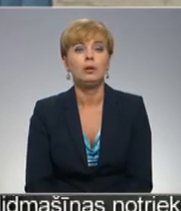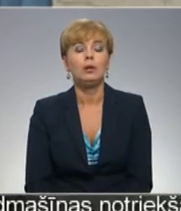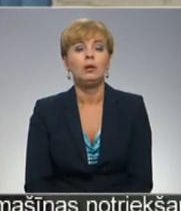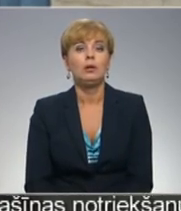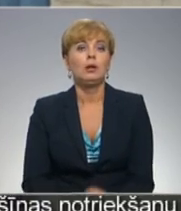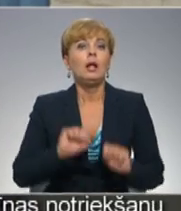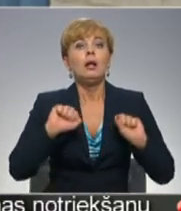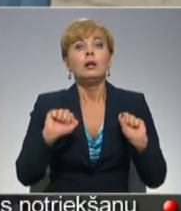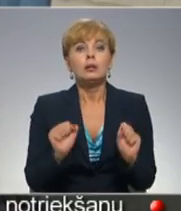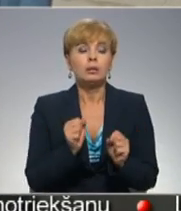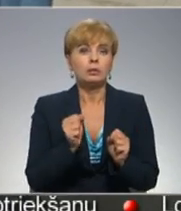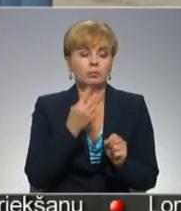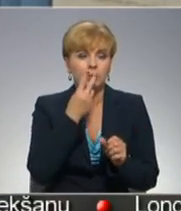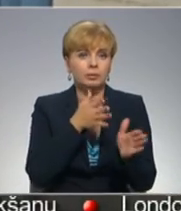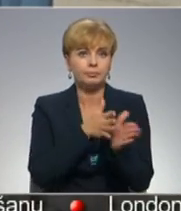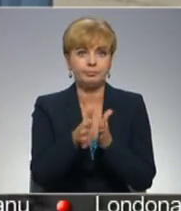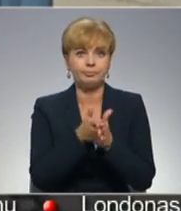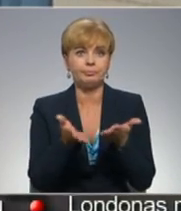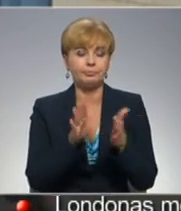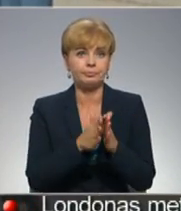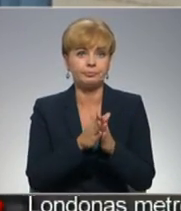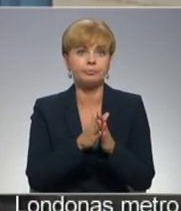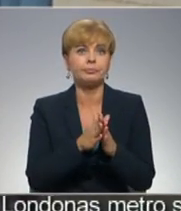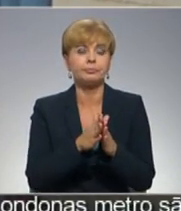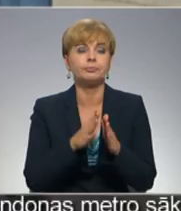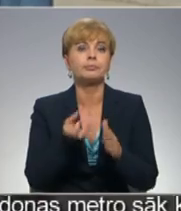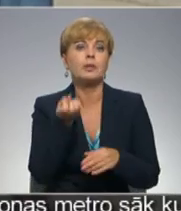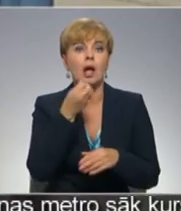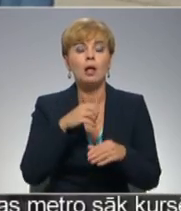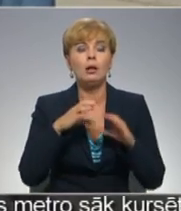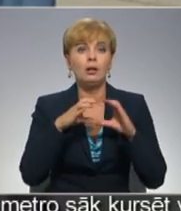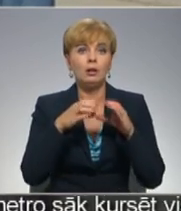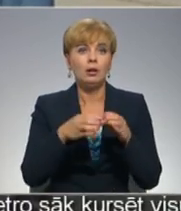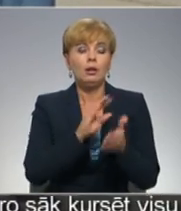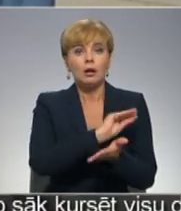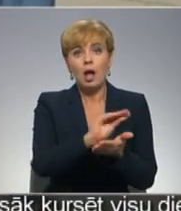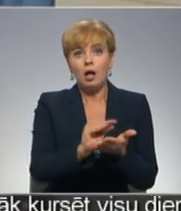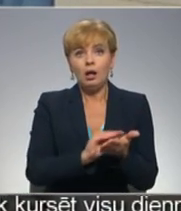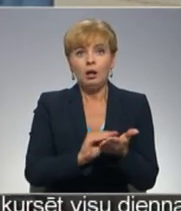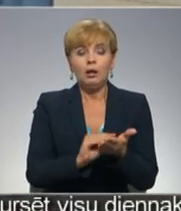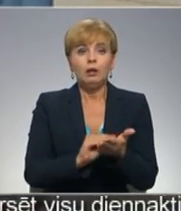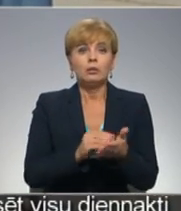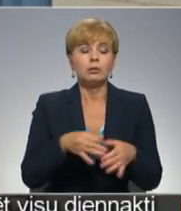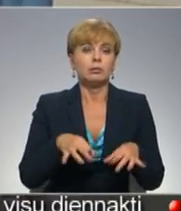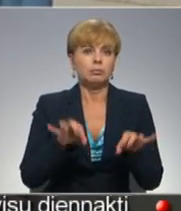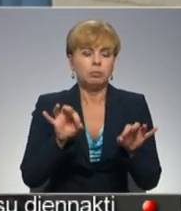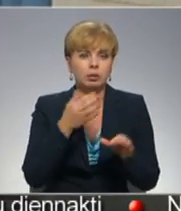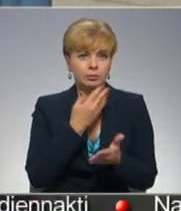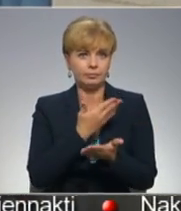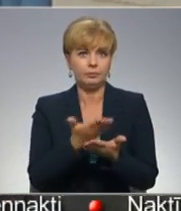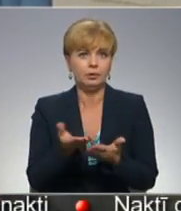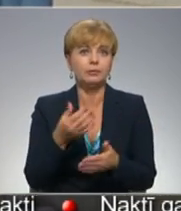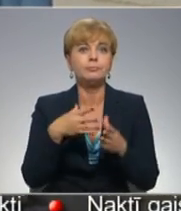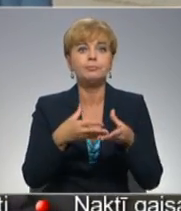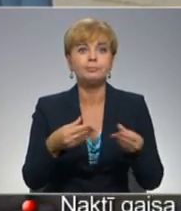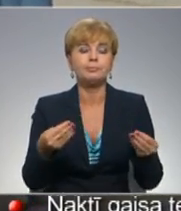visādi izskatos caur žurnāls, es apunē dārzu pasauli. Tur ir viss arī aprakstīts, viss tāds smalkāk. Nu, tad pavasarī jau